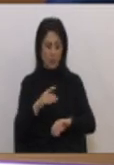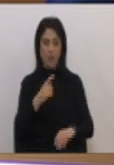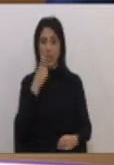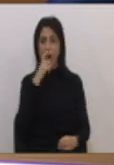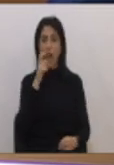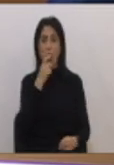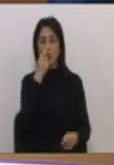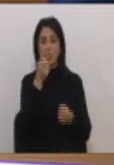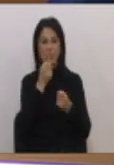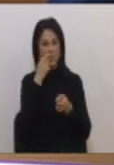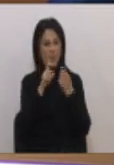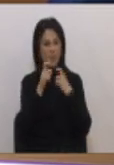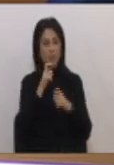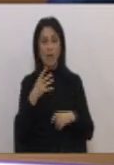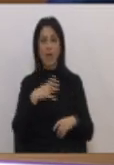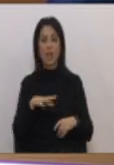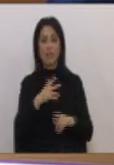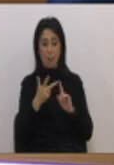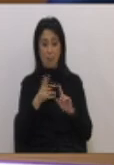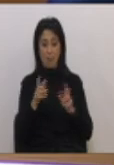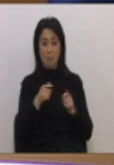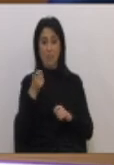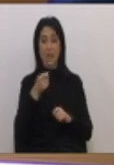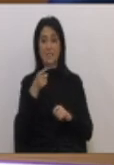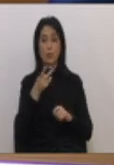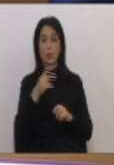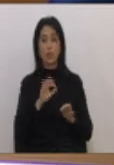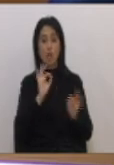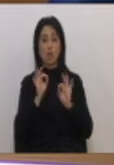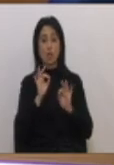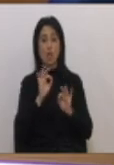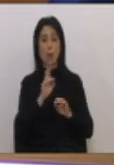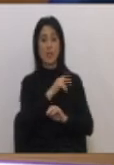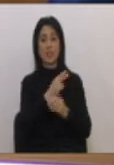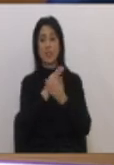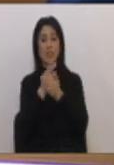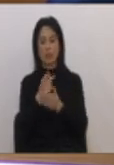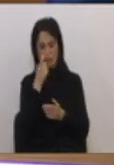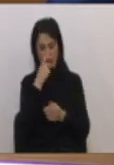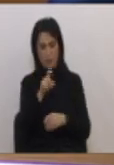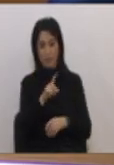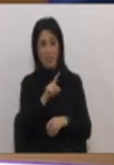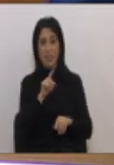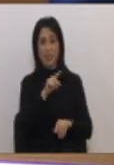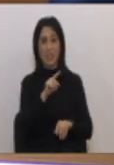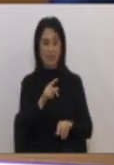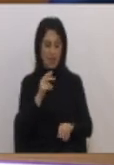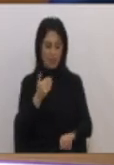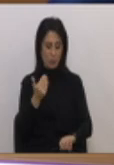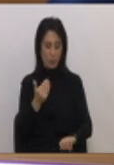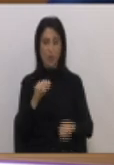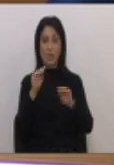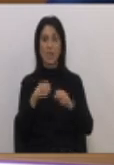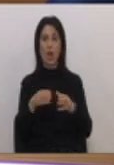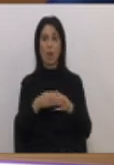გაუჯიუტდით ელემენტარულზე, რომ ქვეყნის მესამე პრეზიდენტი გადაგეყვანათ ნორმალურ სამედიცინო დაწესებულებაში, რასაც თქვენსავე მიერ